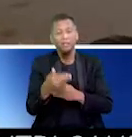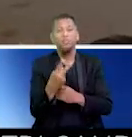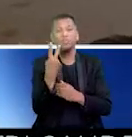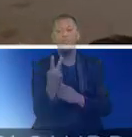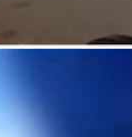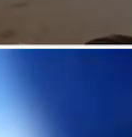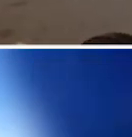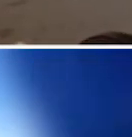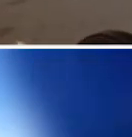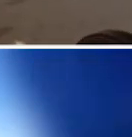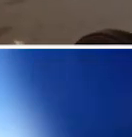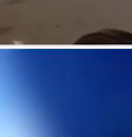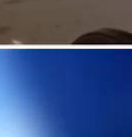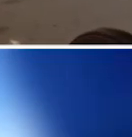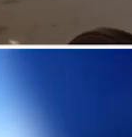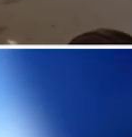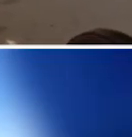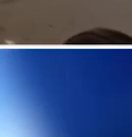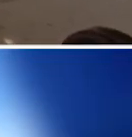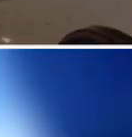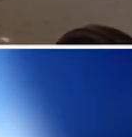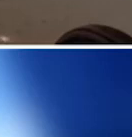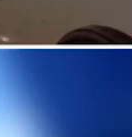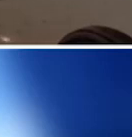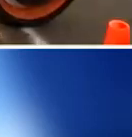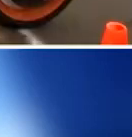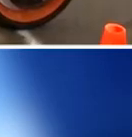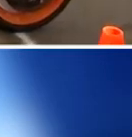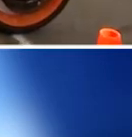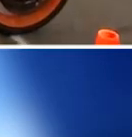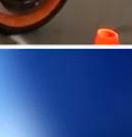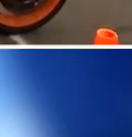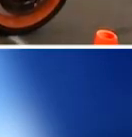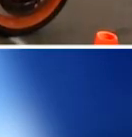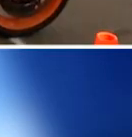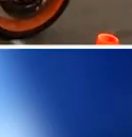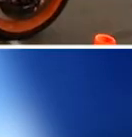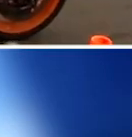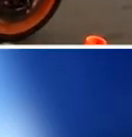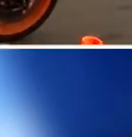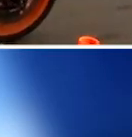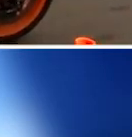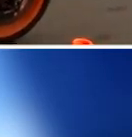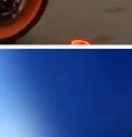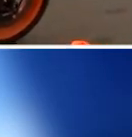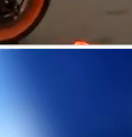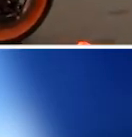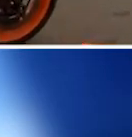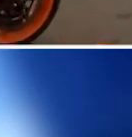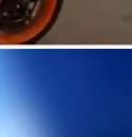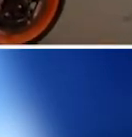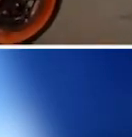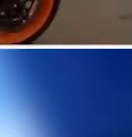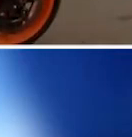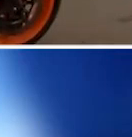sekitar 1.025 peserta yang ikut serta dalam pertandingan ini. Dan saat ini saya ingin